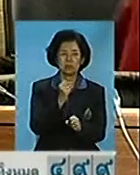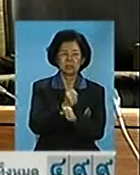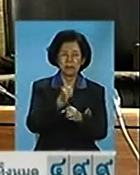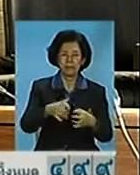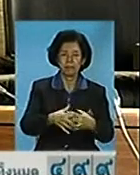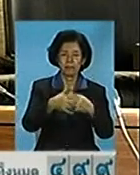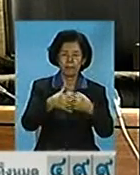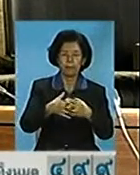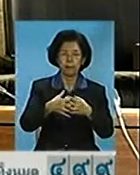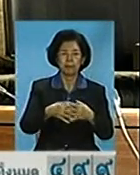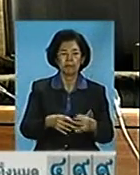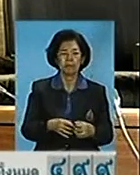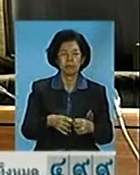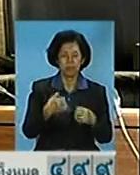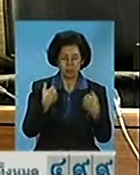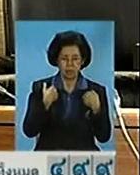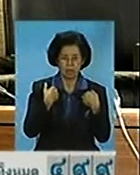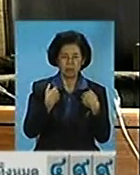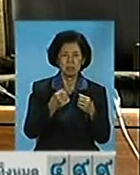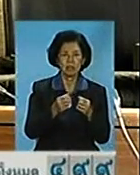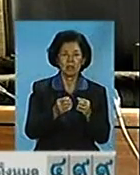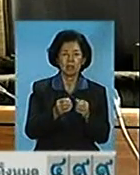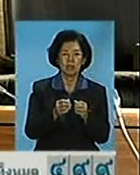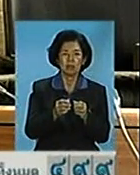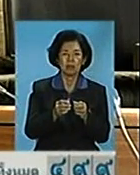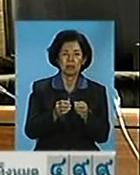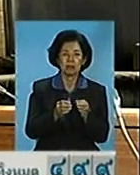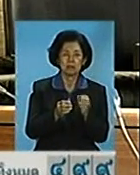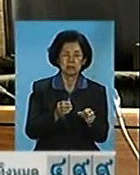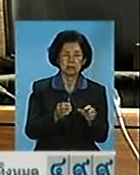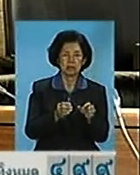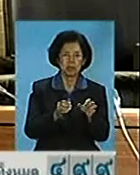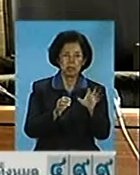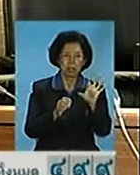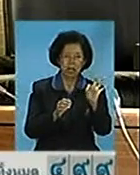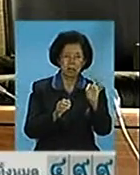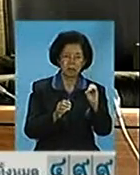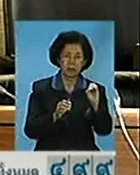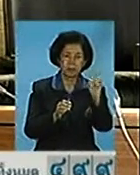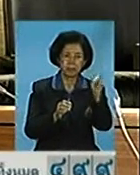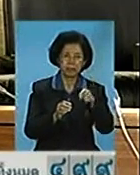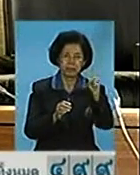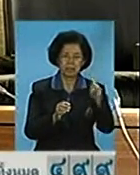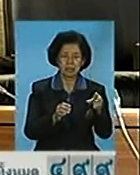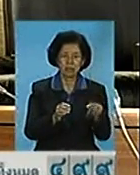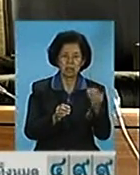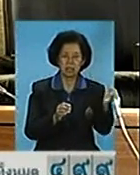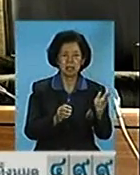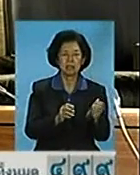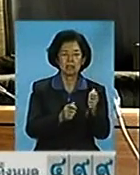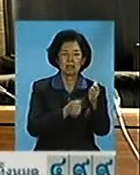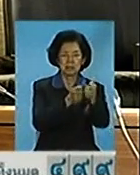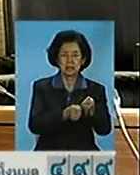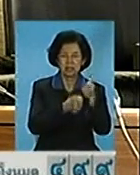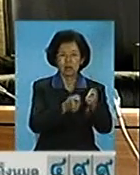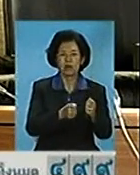มันน่าจะมีสัดส่วนนะครับไอ้ 90% มันควรจะกลับไปที่เกษตรกร 10% อาจจะไปช่วยทางด้านอุตสาหกรรม